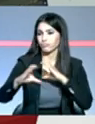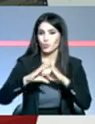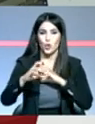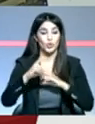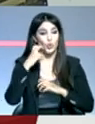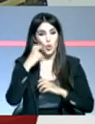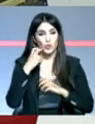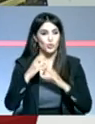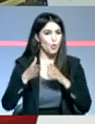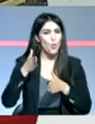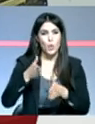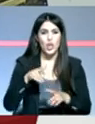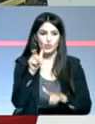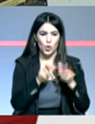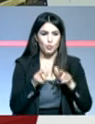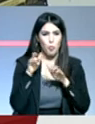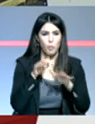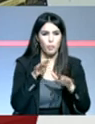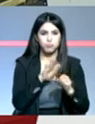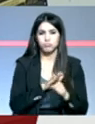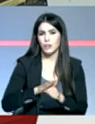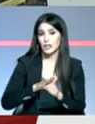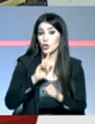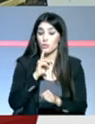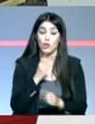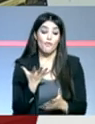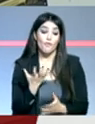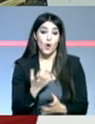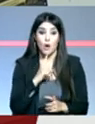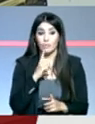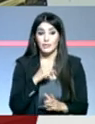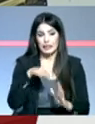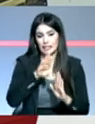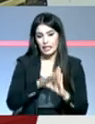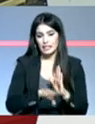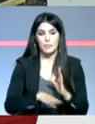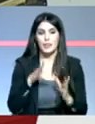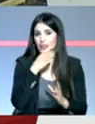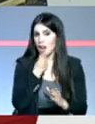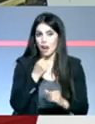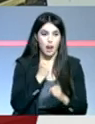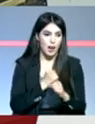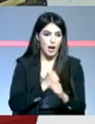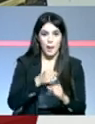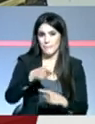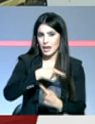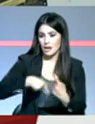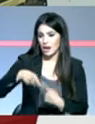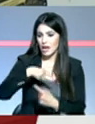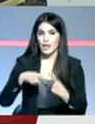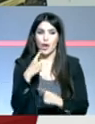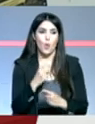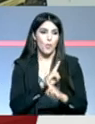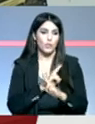وسائل النقل نعرفوا اللي فيهم اكتظاظ كبير، كنا نحبذوا كان العمل يعني بنصف معناها يوم